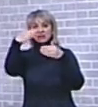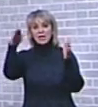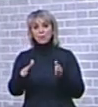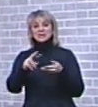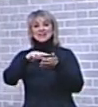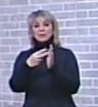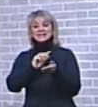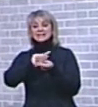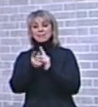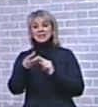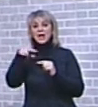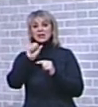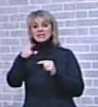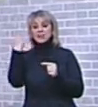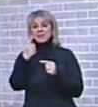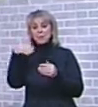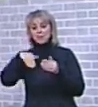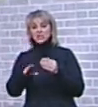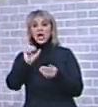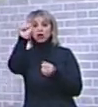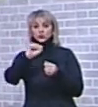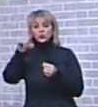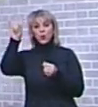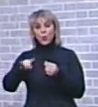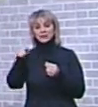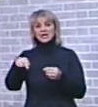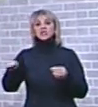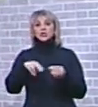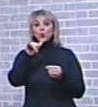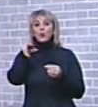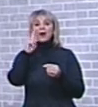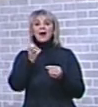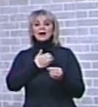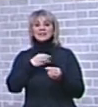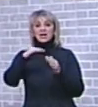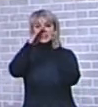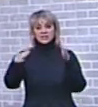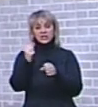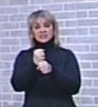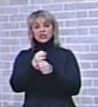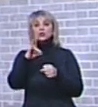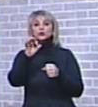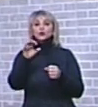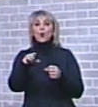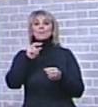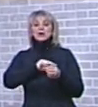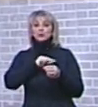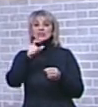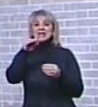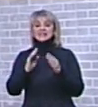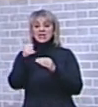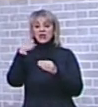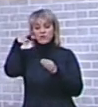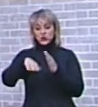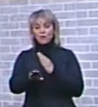запланирована замена канализации в первом подъезде и оштукатуривание окон. Директор УК хотела бы и козырьки подъездов отремонтировать, поработать с ливневками.